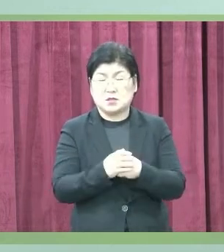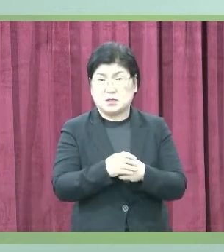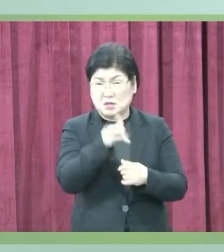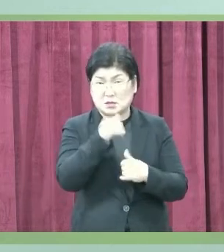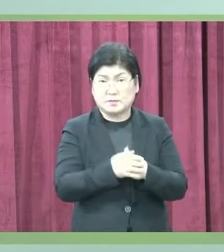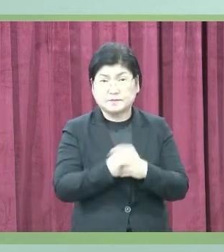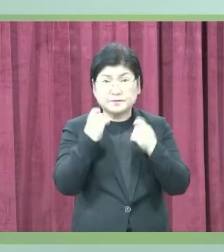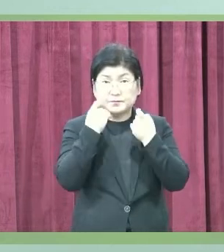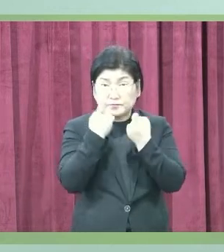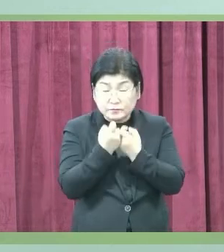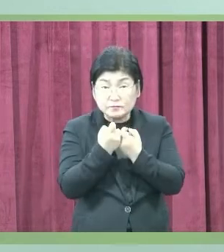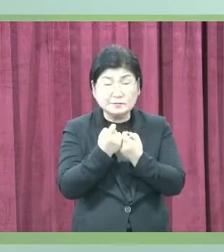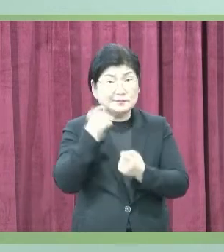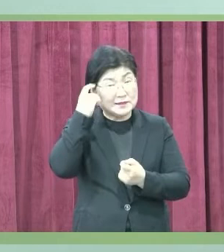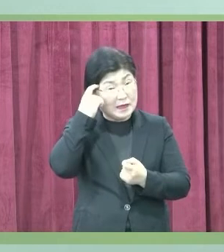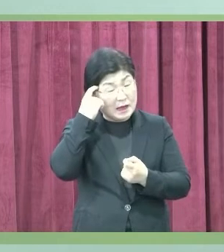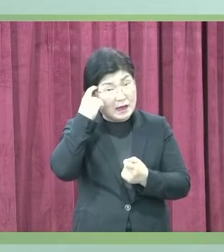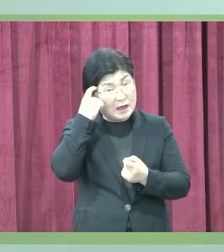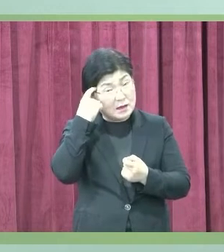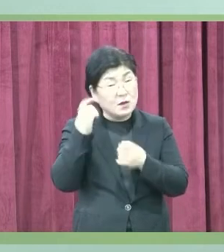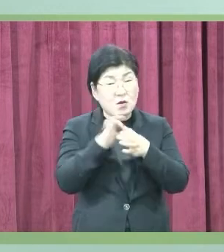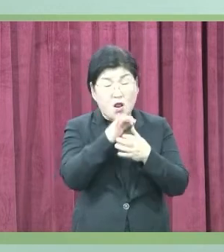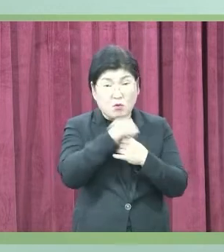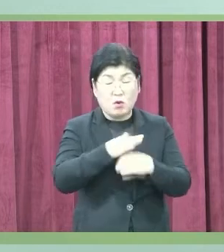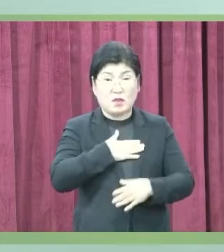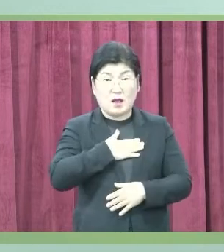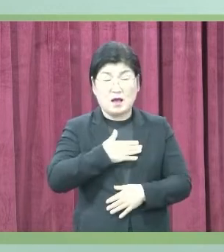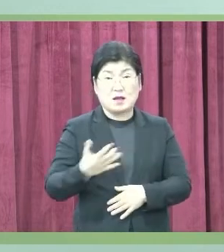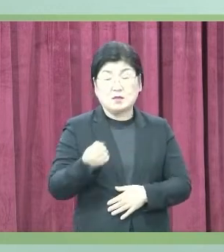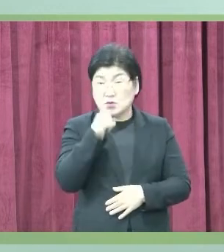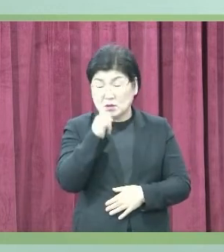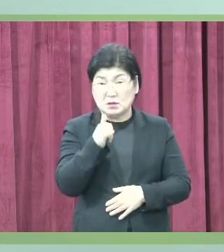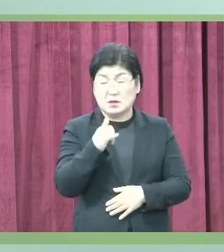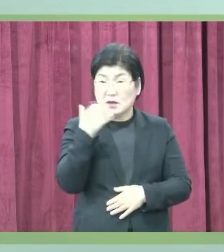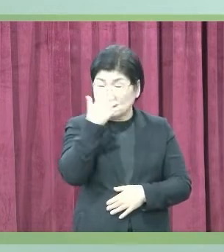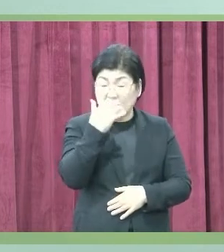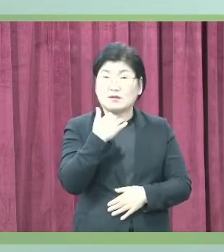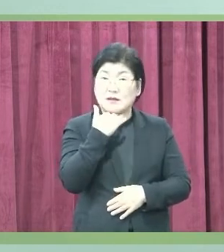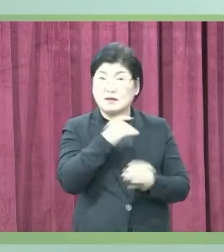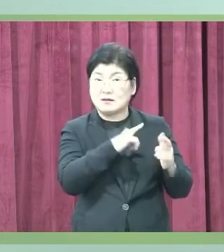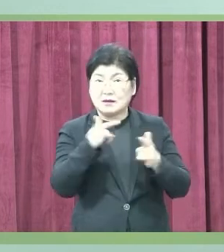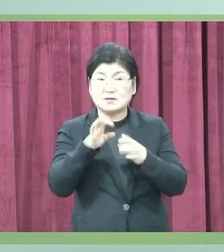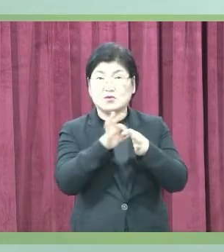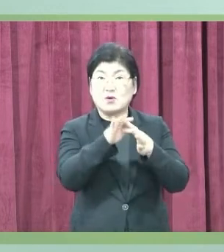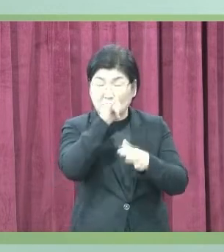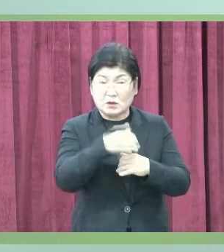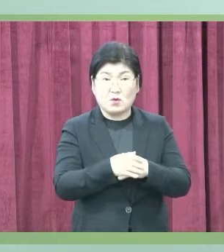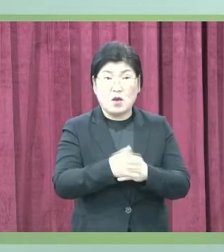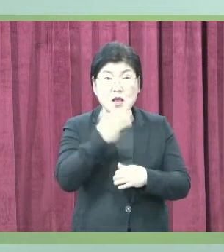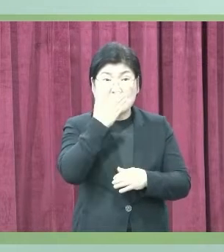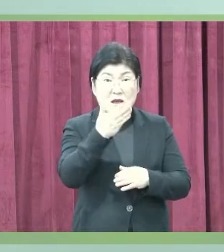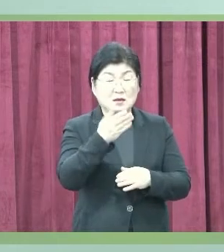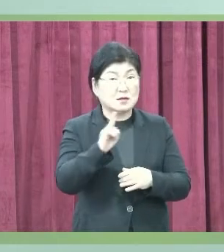하면 개인의 의사와 무관하게 이미 자신이 가지고 있는 성, 연령과 같은 변수를 얘기를 하고 있고요. 가능